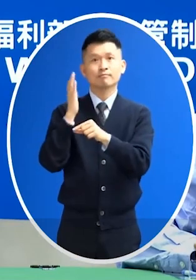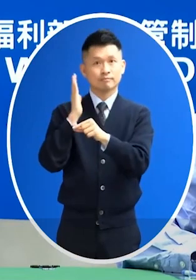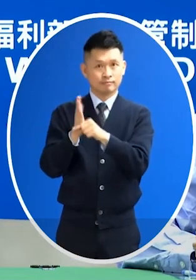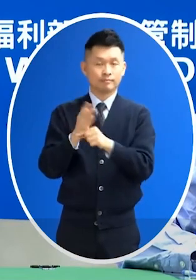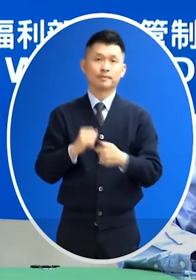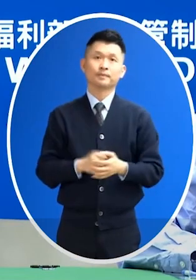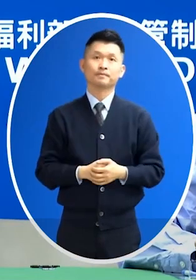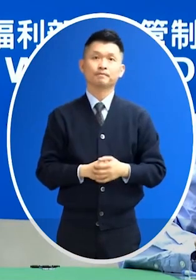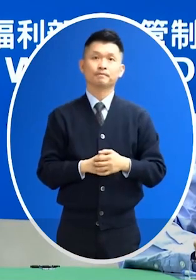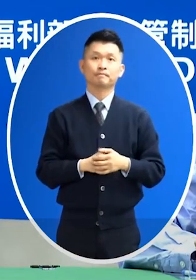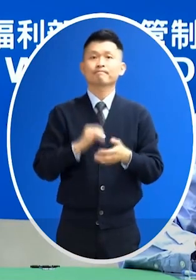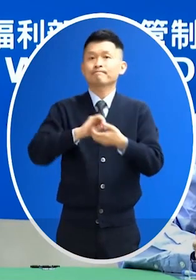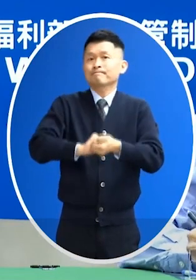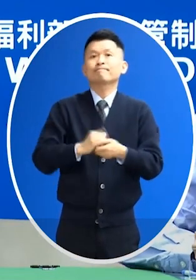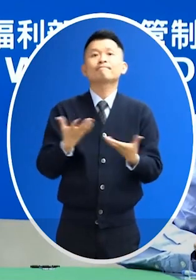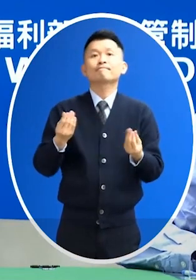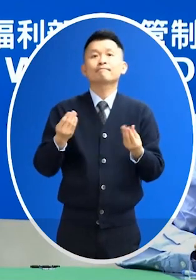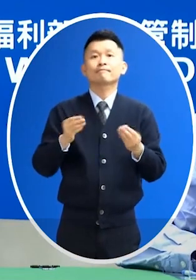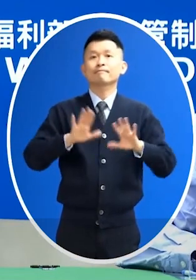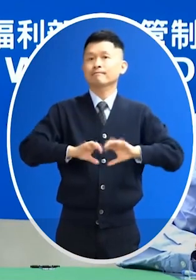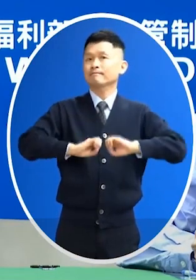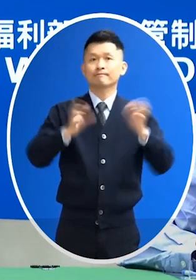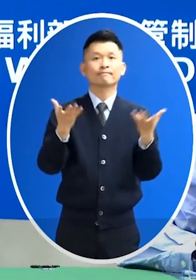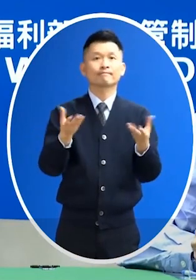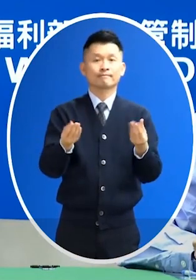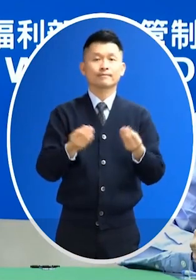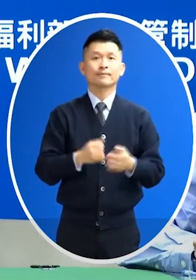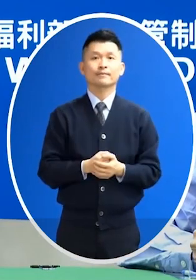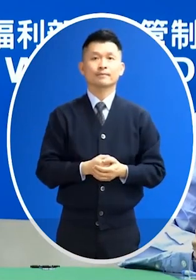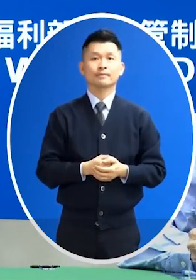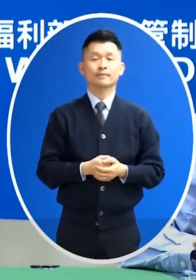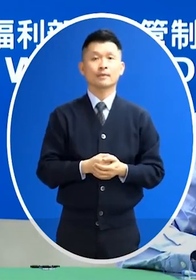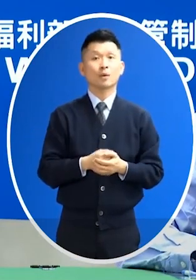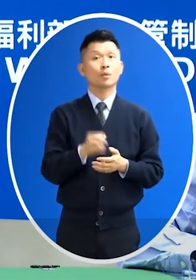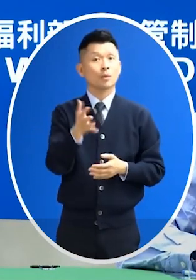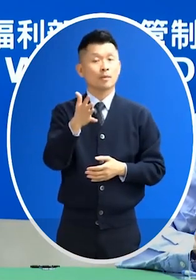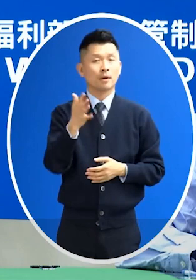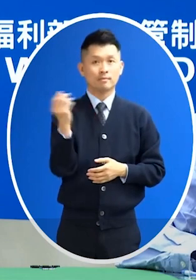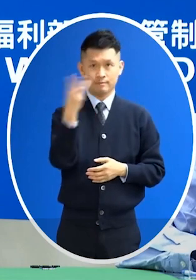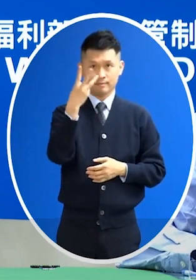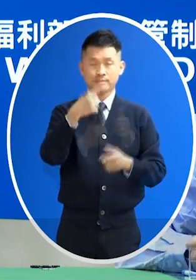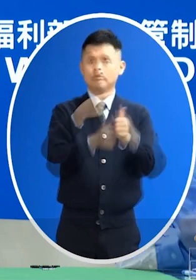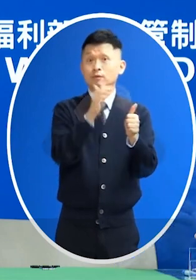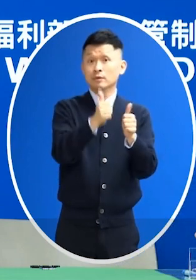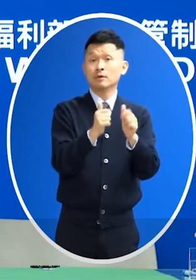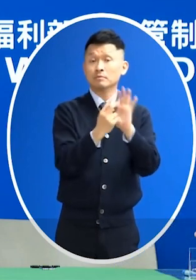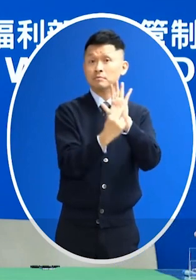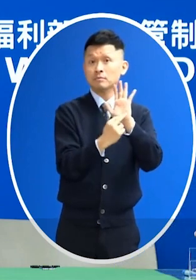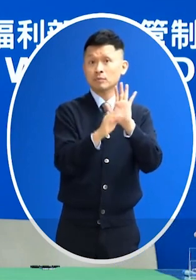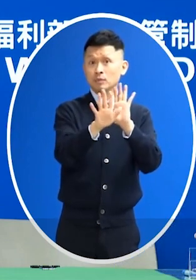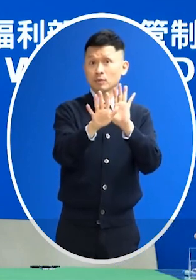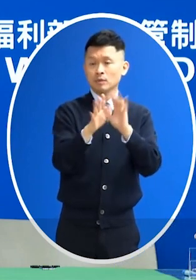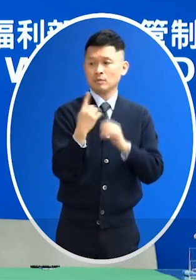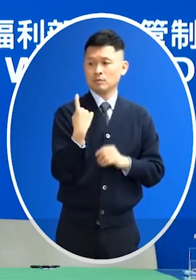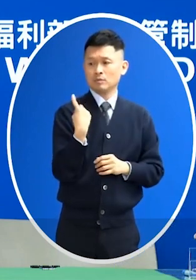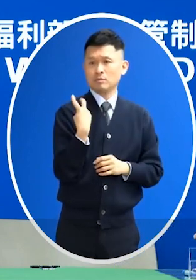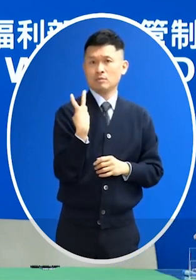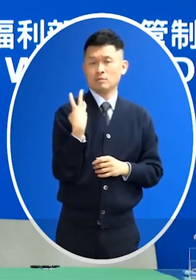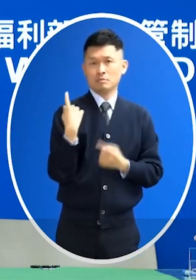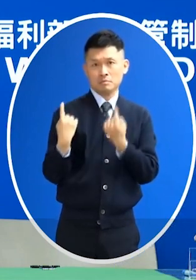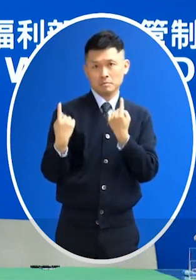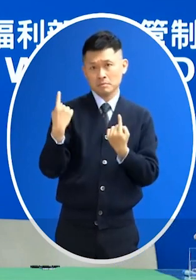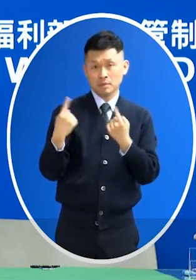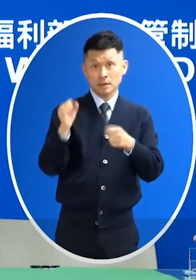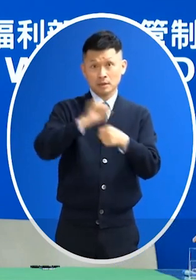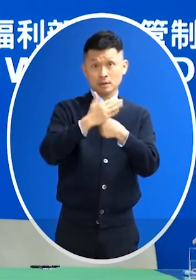今天没有特别的这个宣布口罩相关措施，主要有三个原因哈。第一个原因是因为这几天看起来这个加